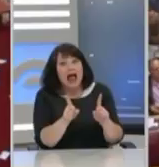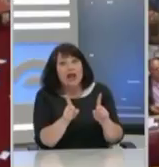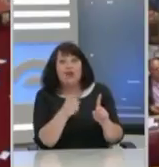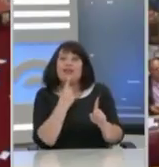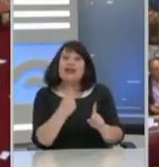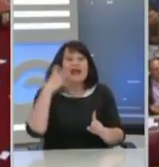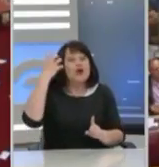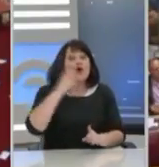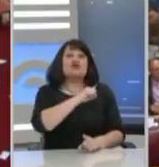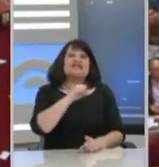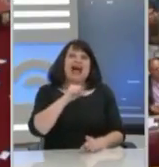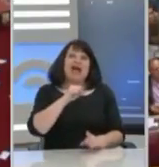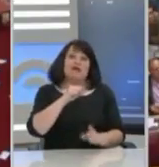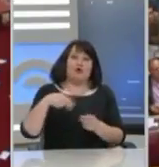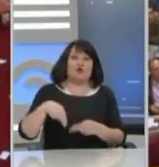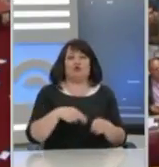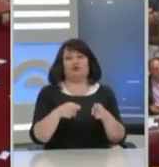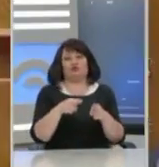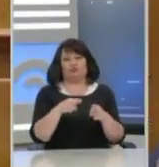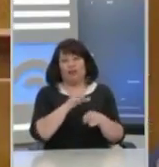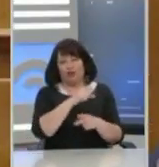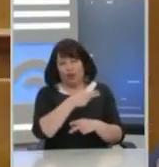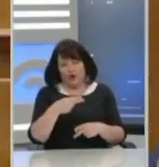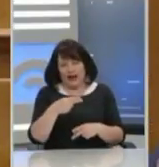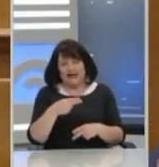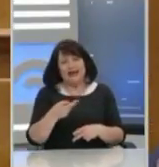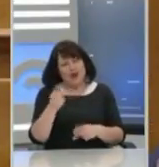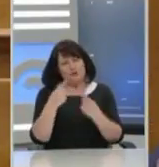Σταύρο. Για άλλους μιλάγανε.